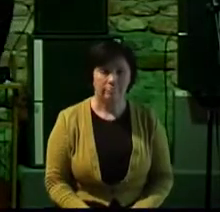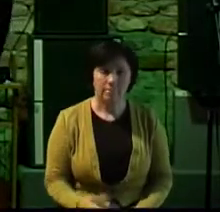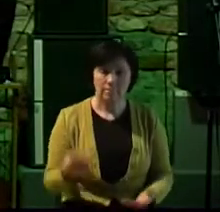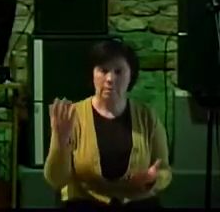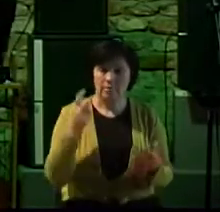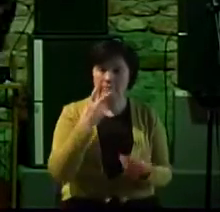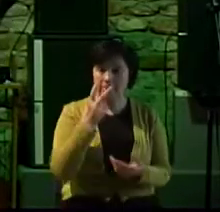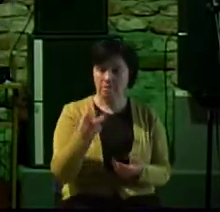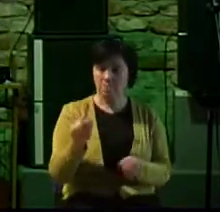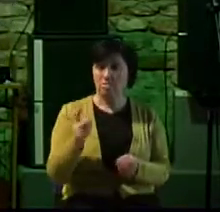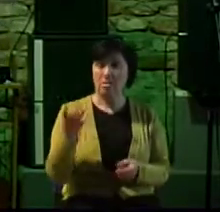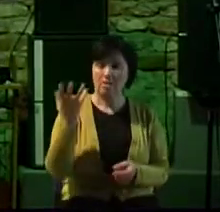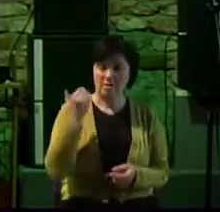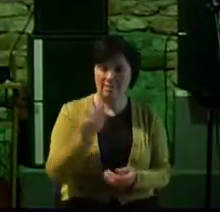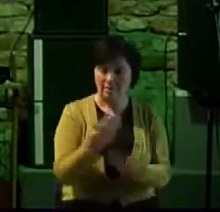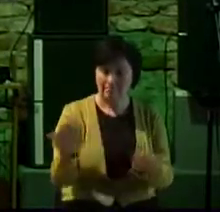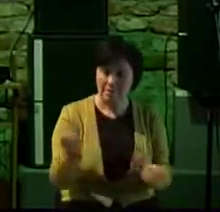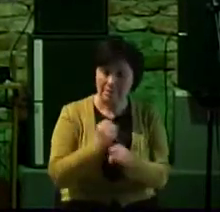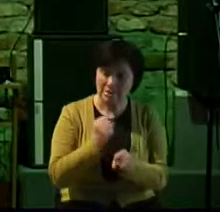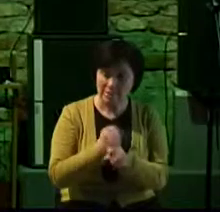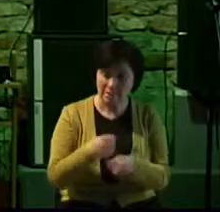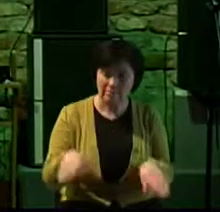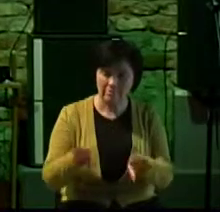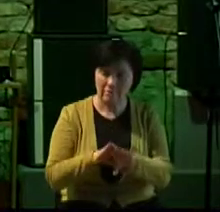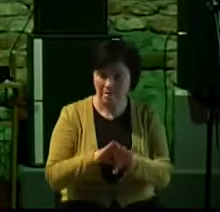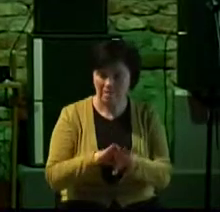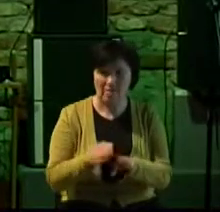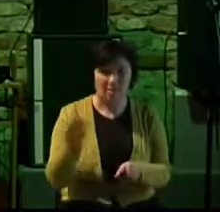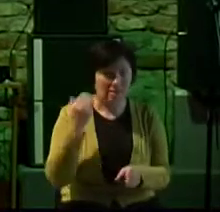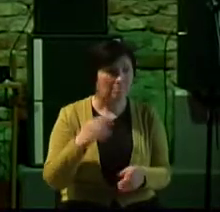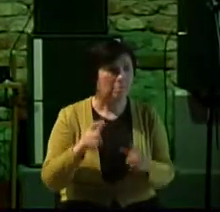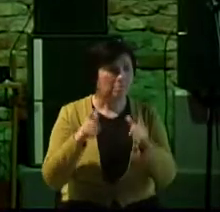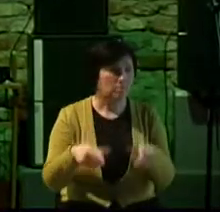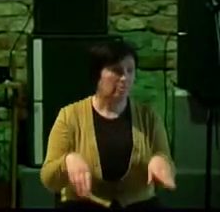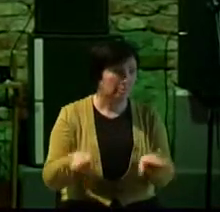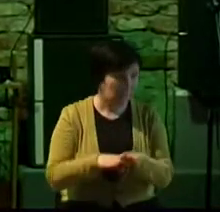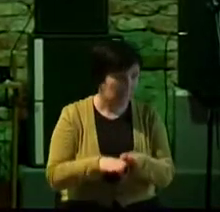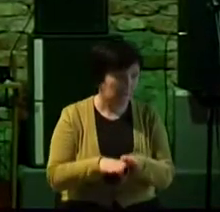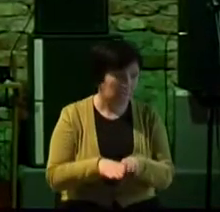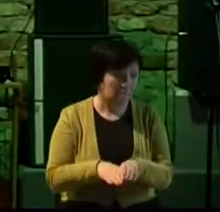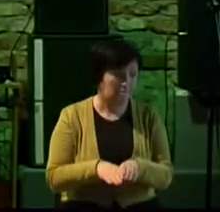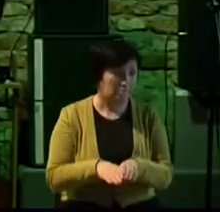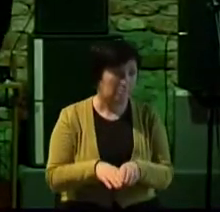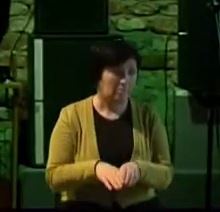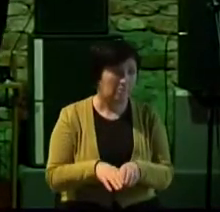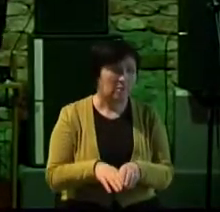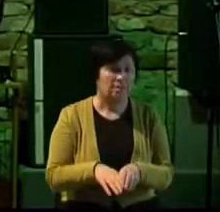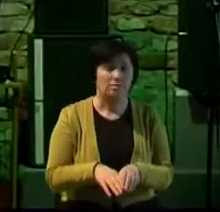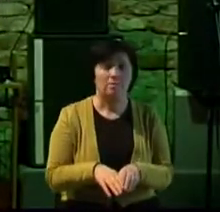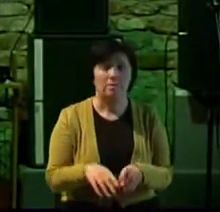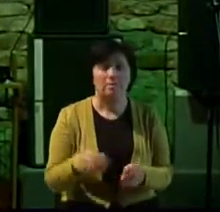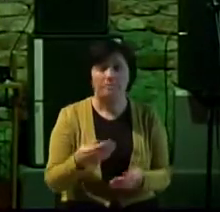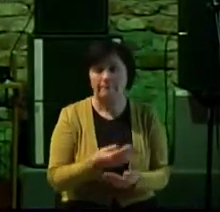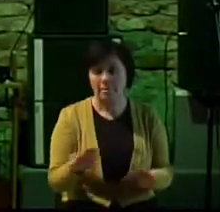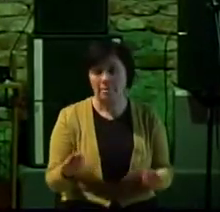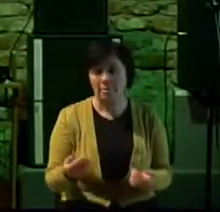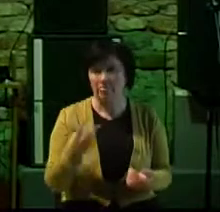показывает нам, что когда мы делаем таким образом, когда мы поступаем таким образом, то тем самым